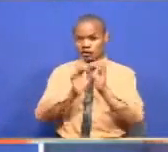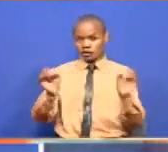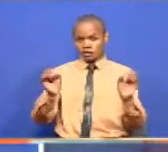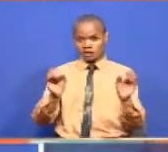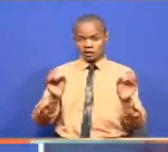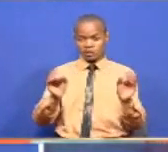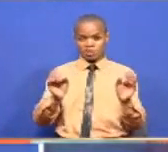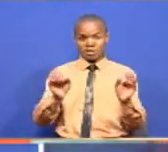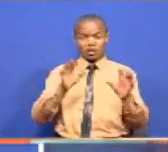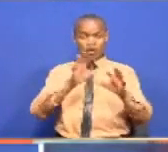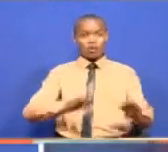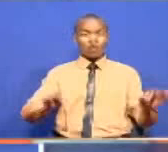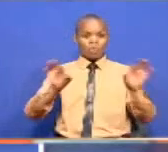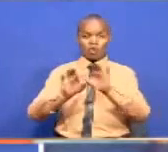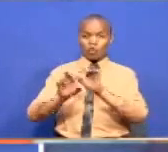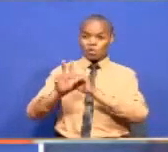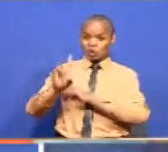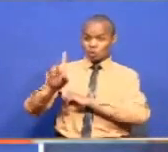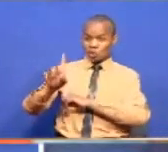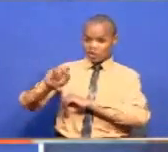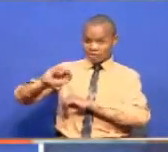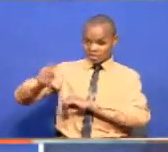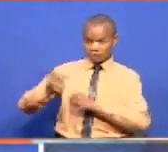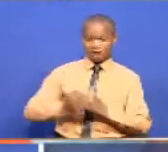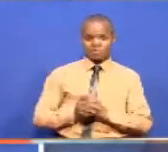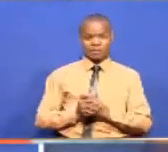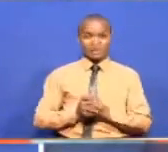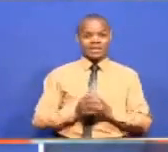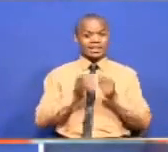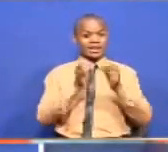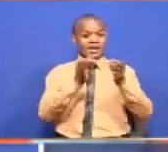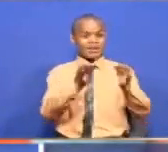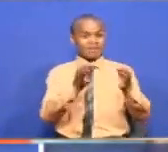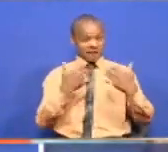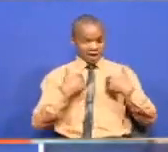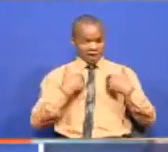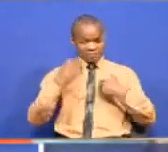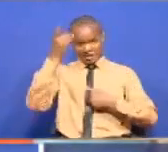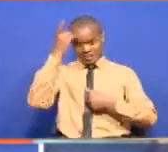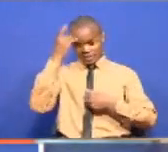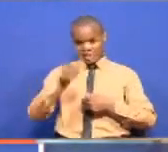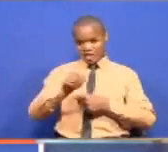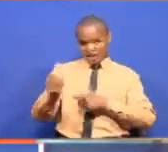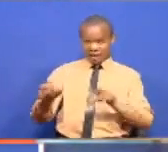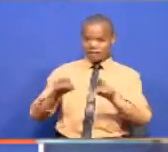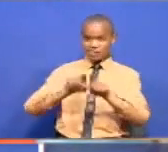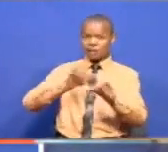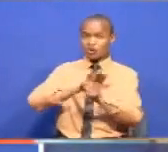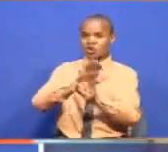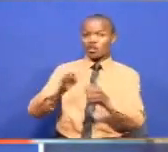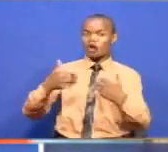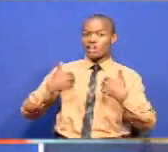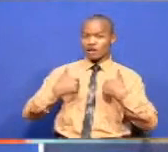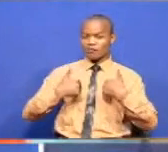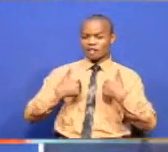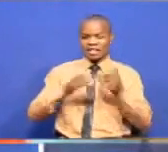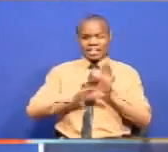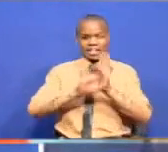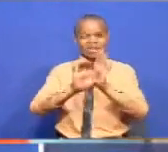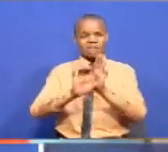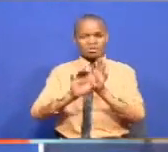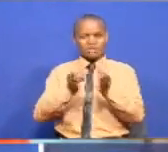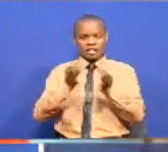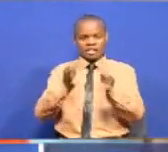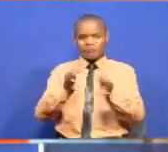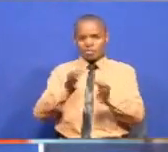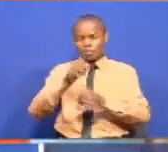Kenya shillings. If you have a mild form of the disease with mild symptoms, maybe a mild cough or just slight difficulty